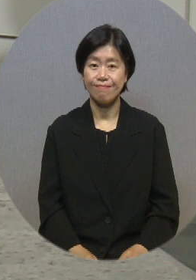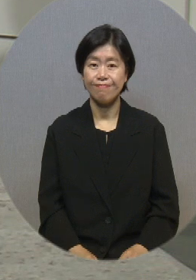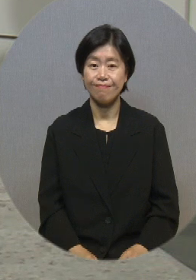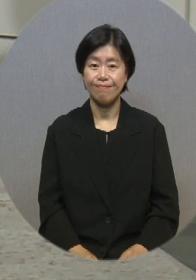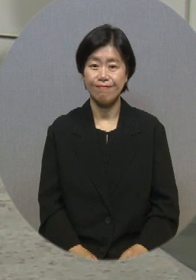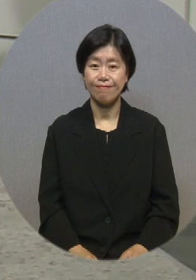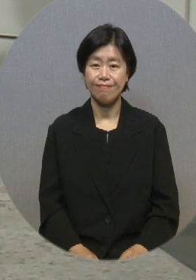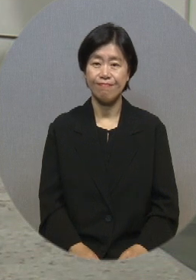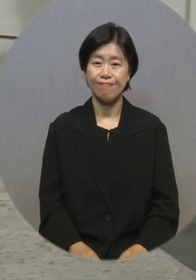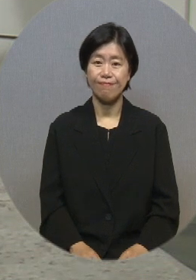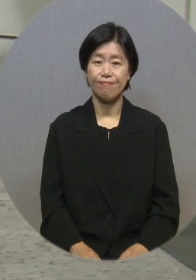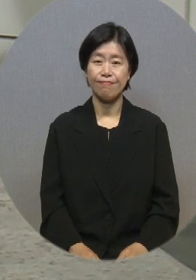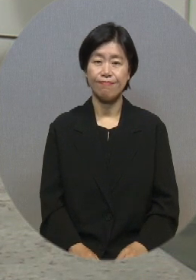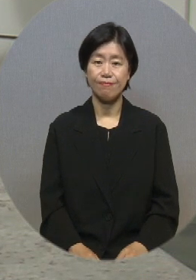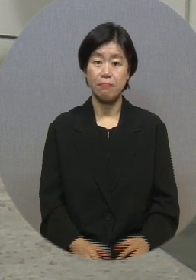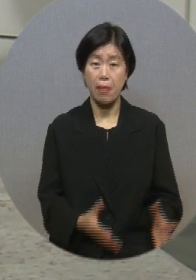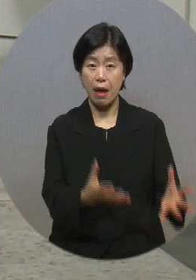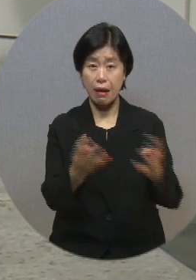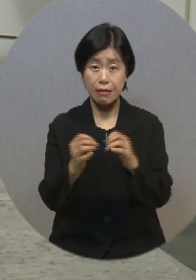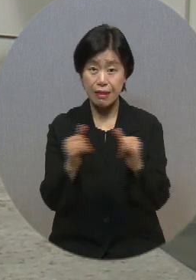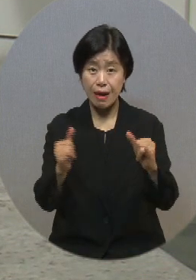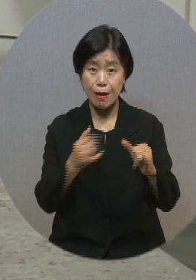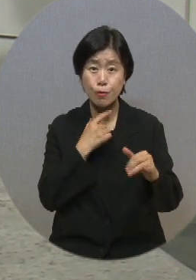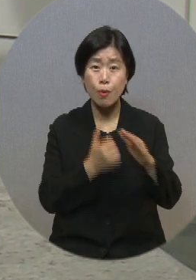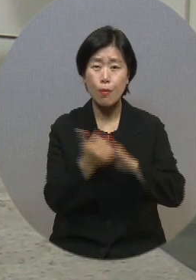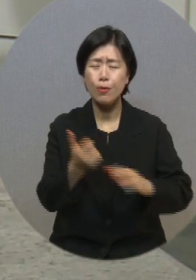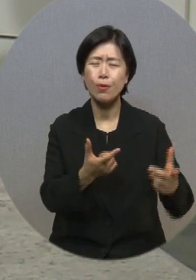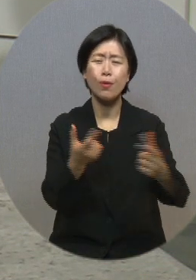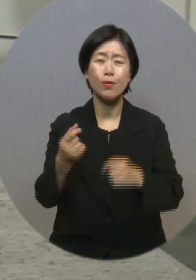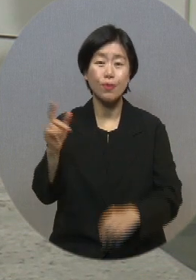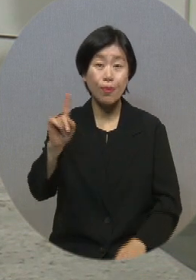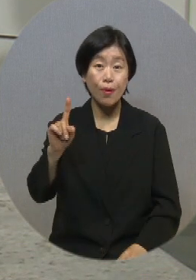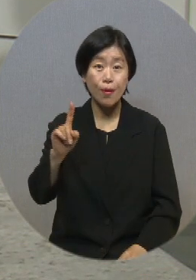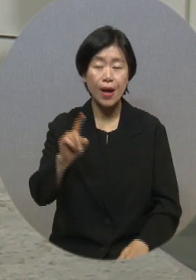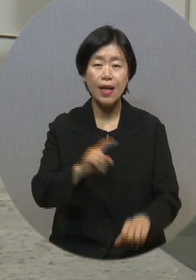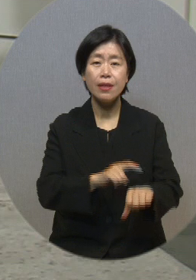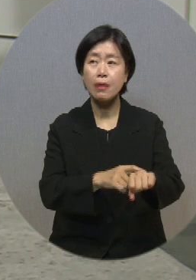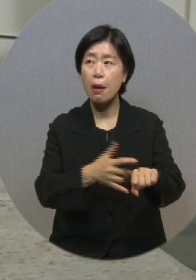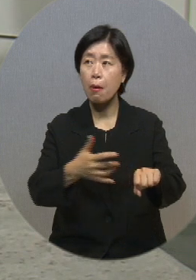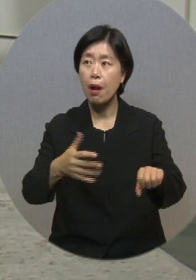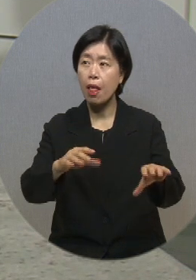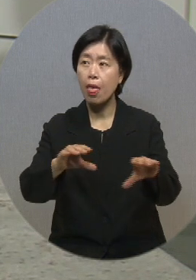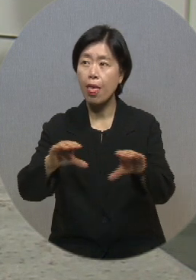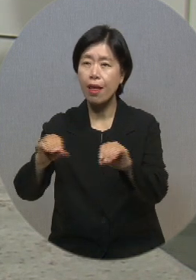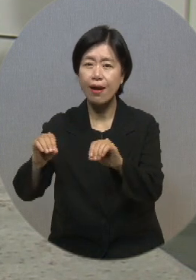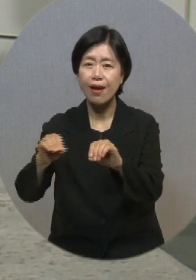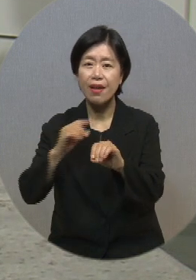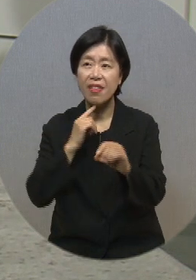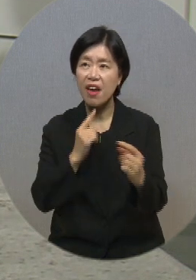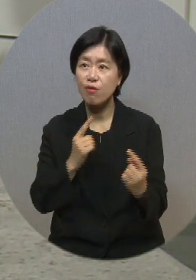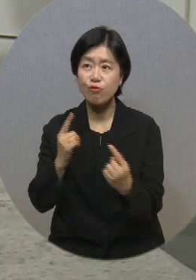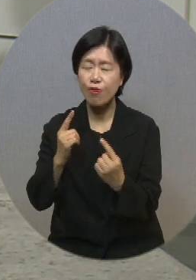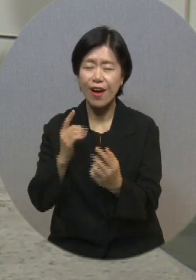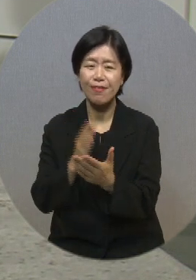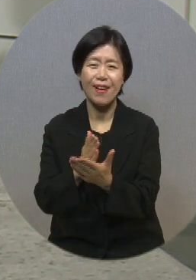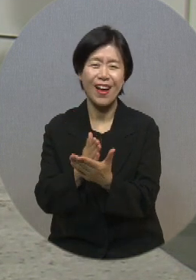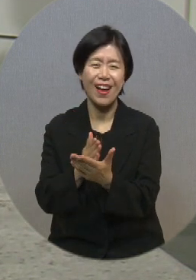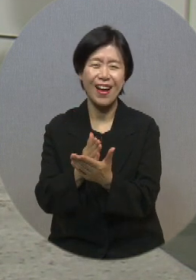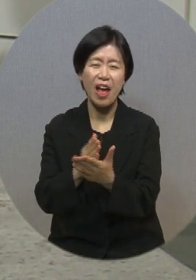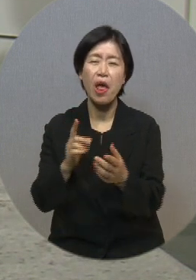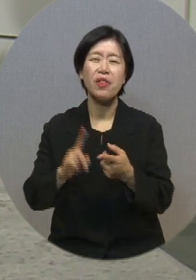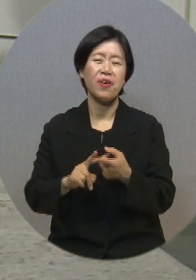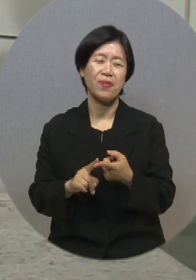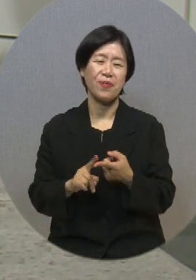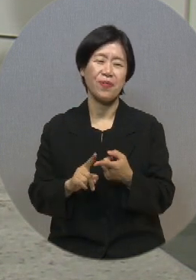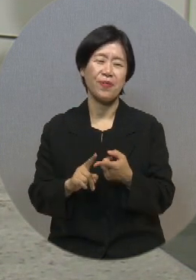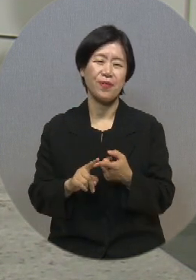많은 사람의 소망일 것 같아요. 세월이 고장이 좀 났으면 네, 멈춰 있기. 세월이 좀 망가져 갖고 더 이상 네. 진행이 안 되고 이렇게